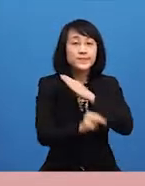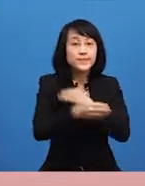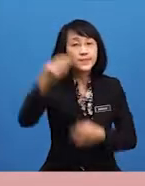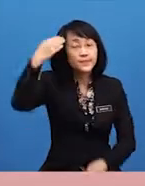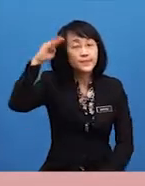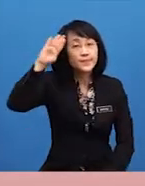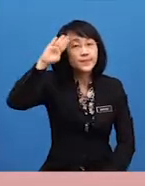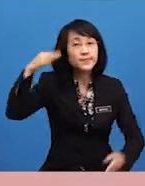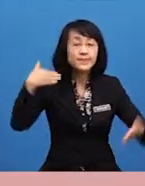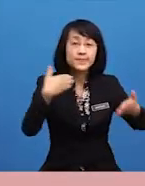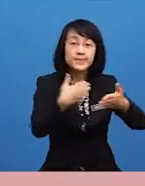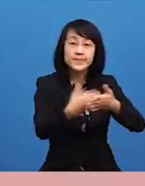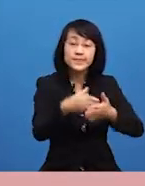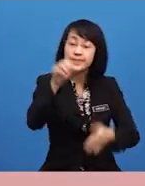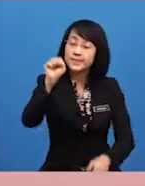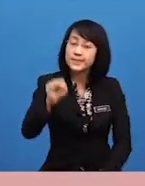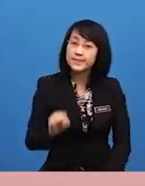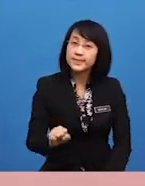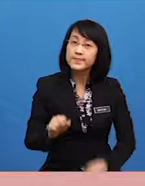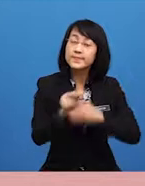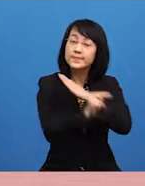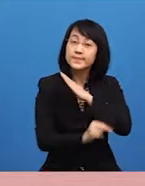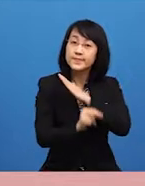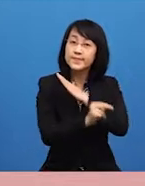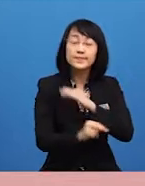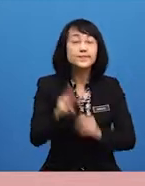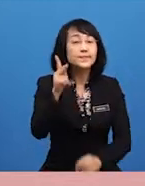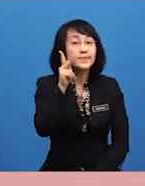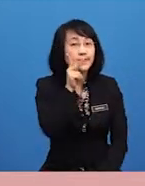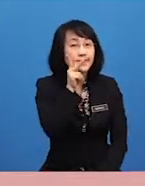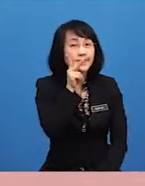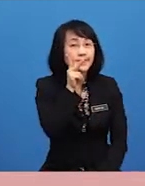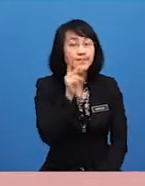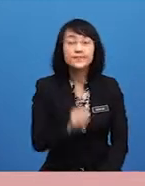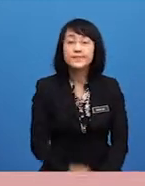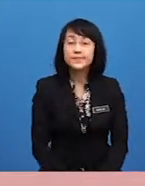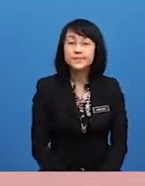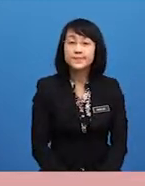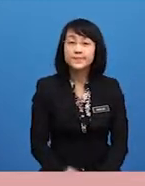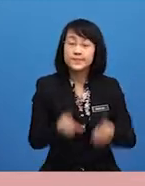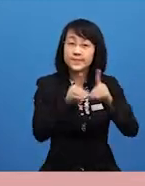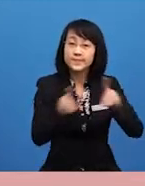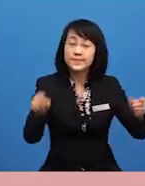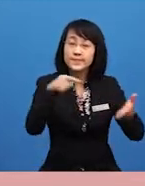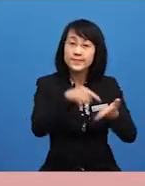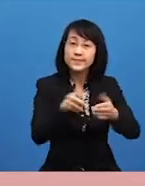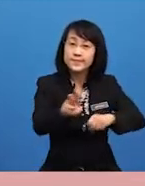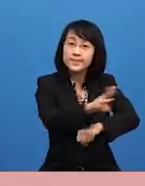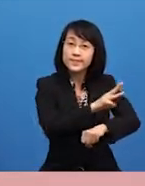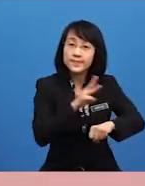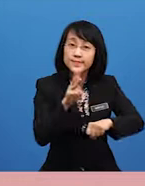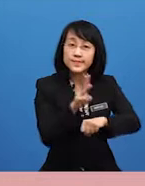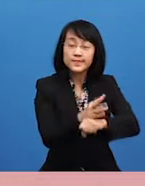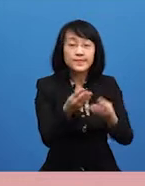seterusnya hingga ke selatan negeri Kedah. Dataran ini merupakan kawasan